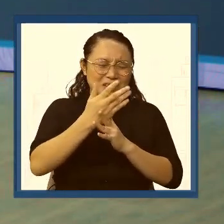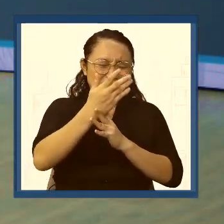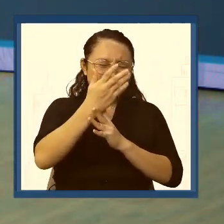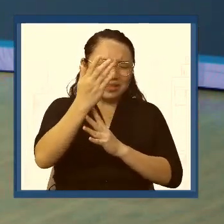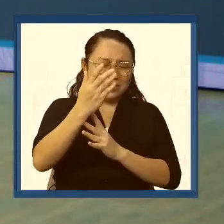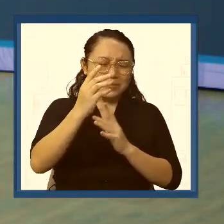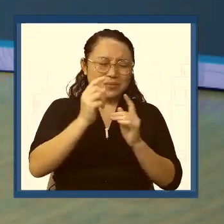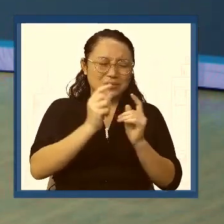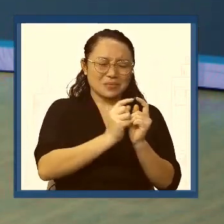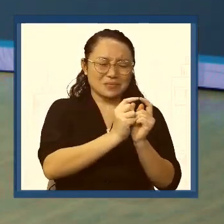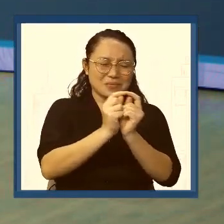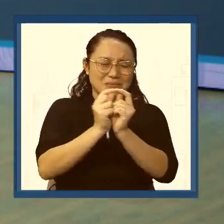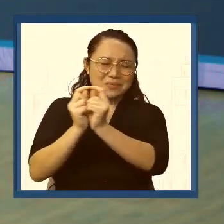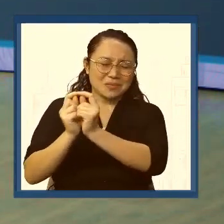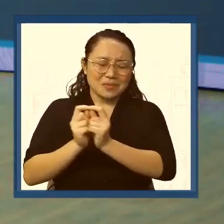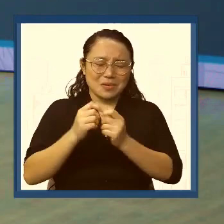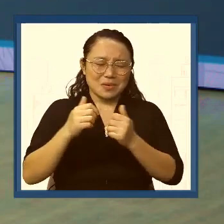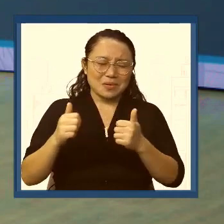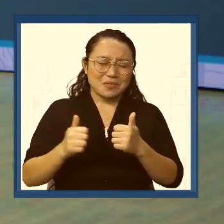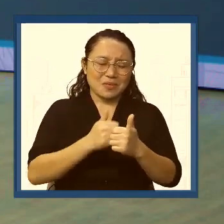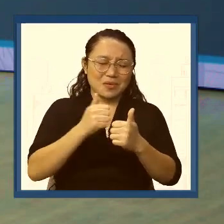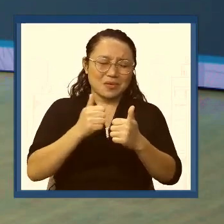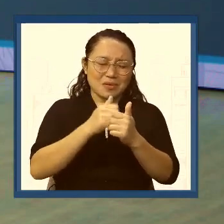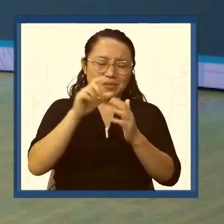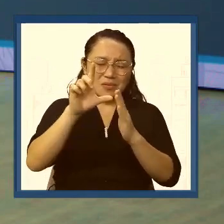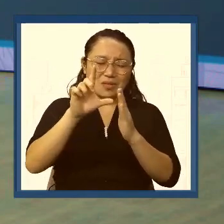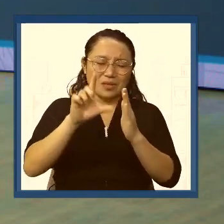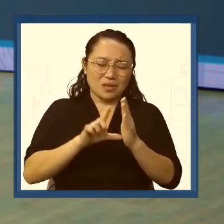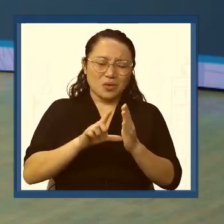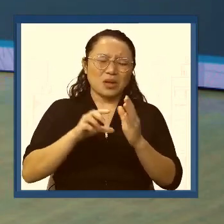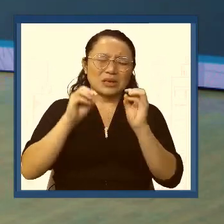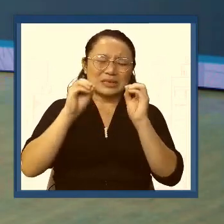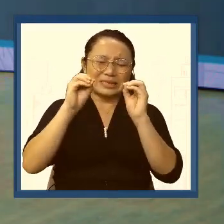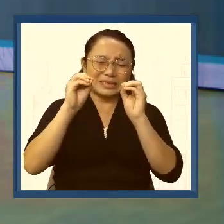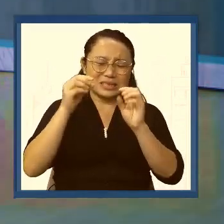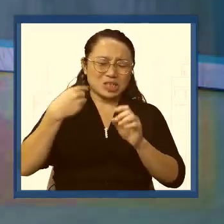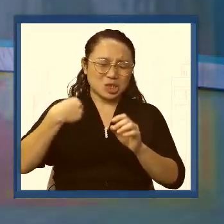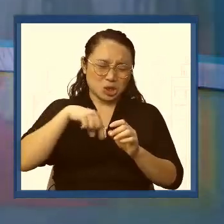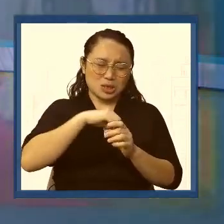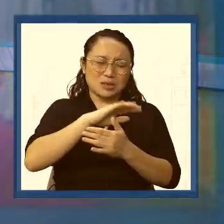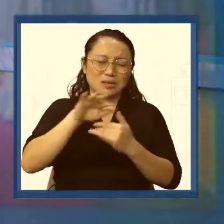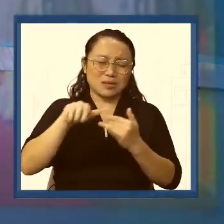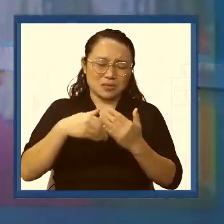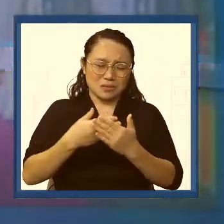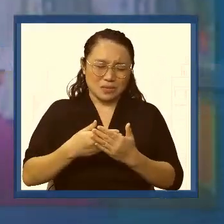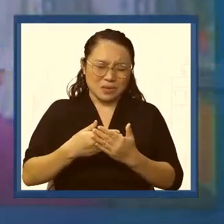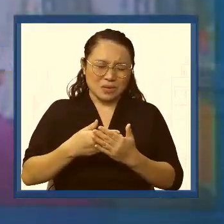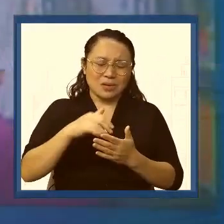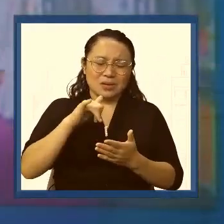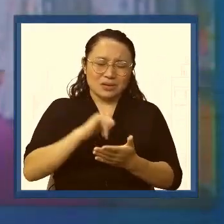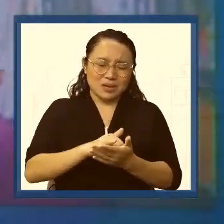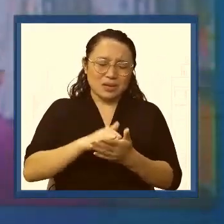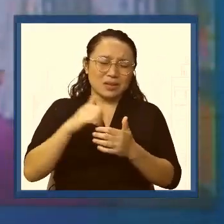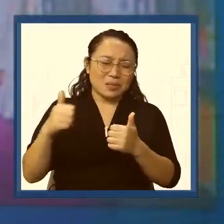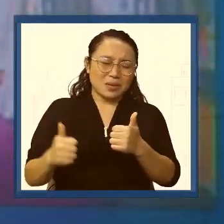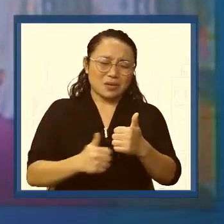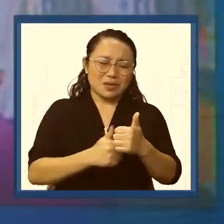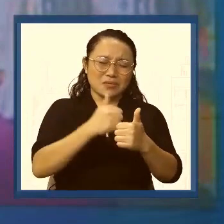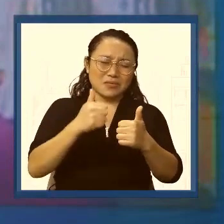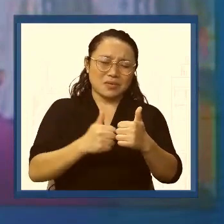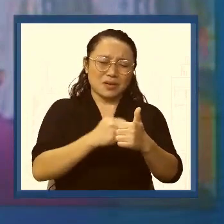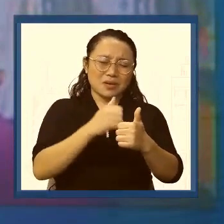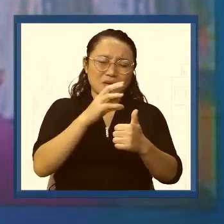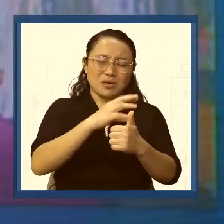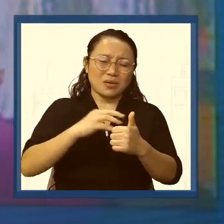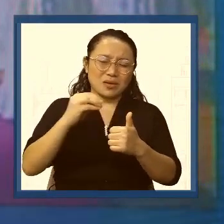pagkamatinumanon sa imong kasuguan. Tudlui kaming tanan, ang tanan nga nagatan-aw karon sa pagsunod og